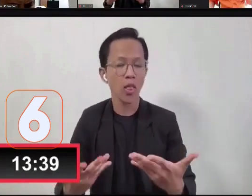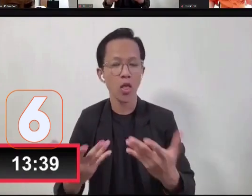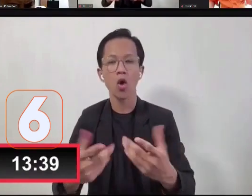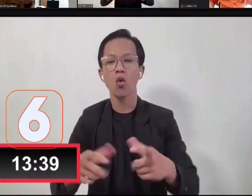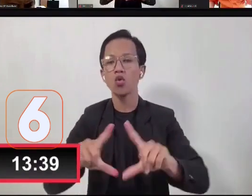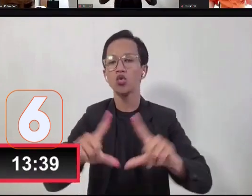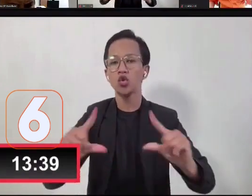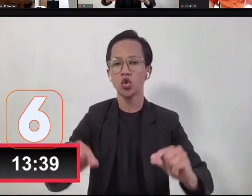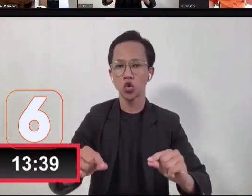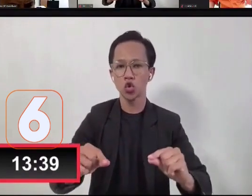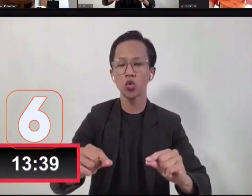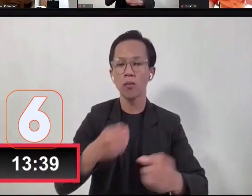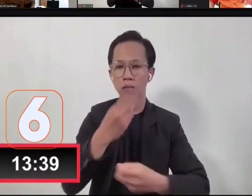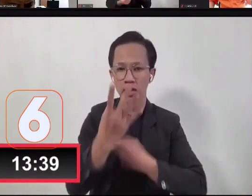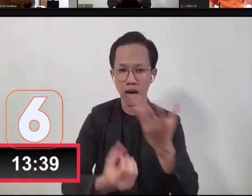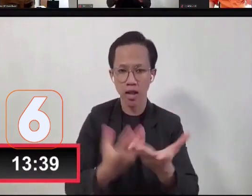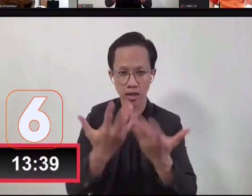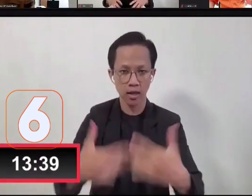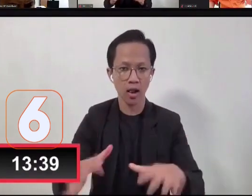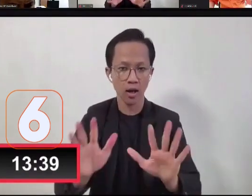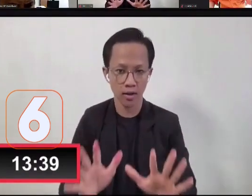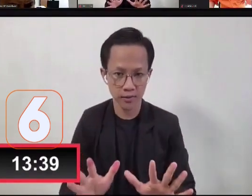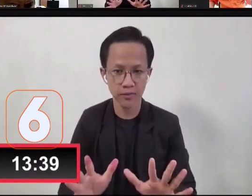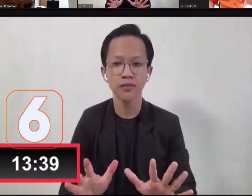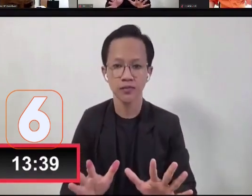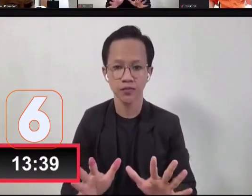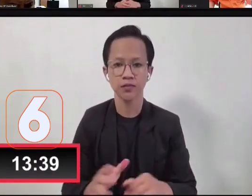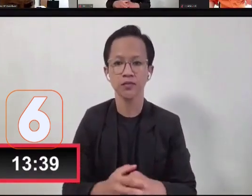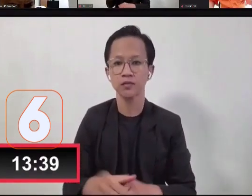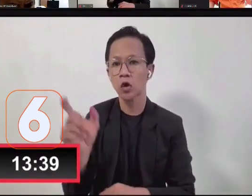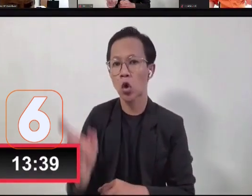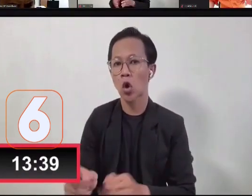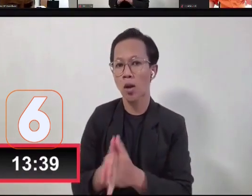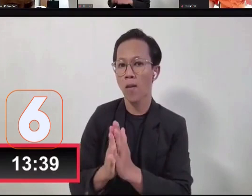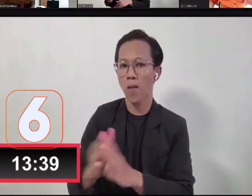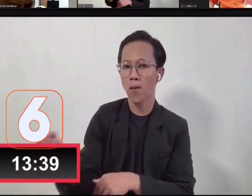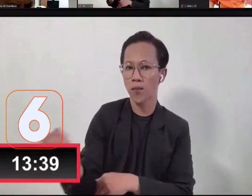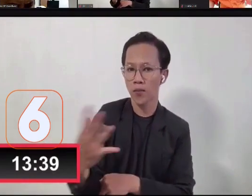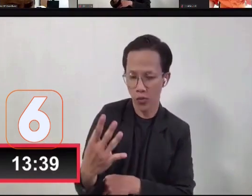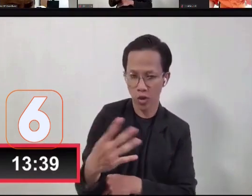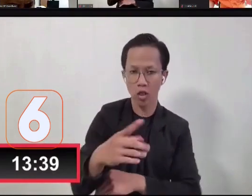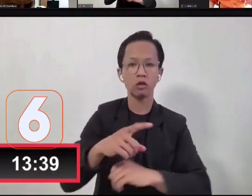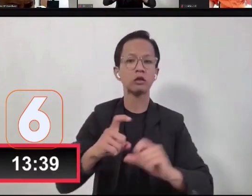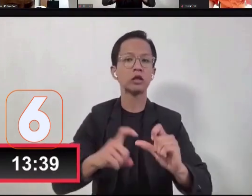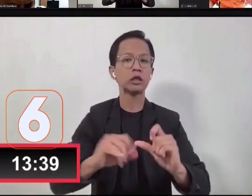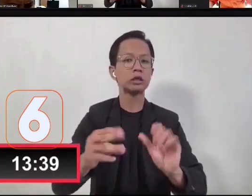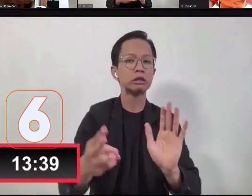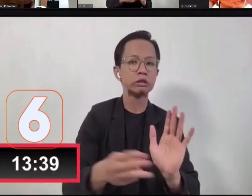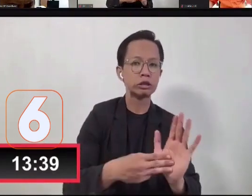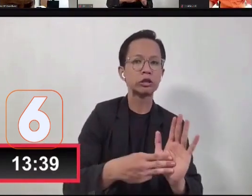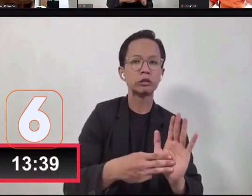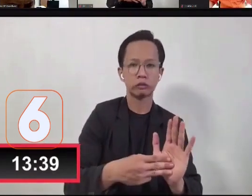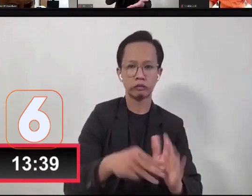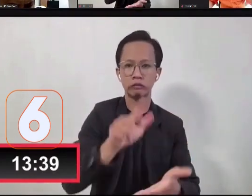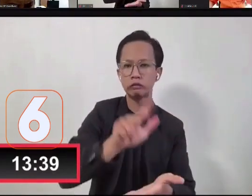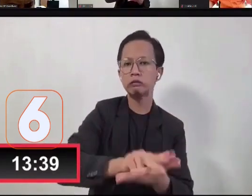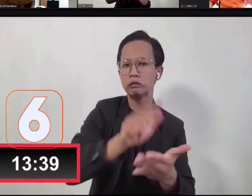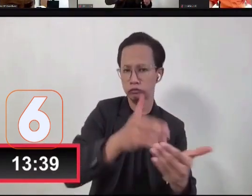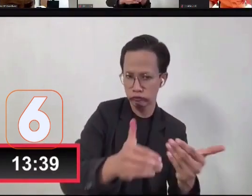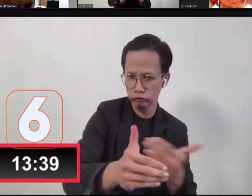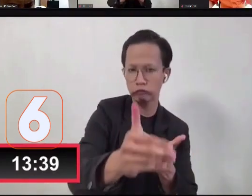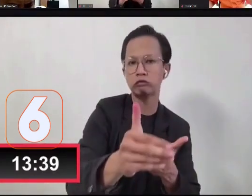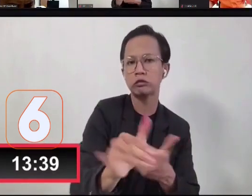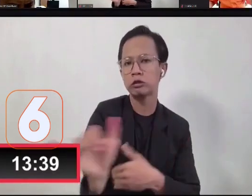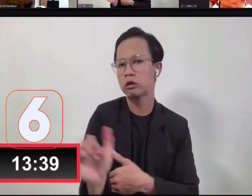bahwa selanjutnya berkenaan dengan dari pemohon yang meminta agar masa berlaku SIM sama dengan KTP atau ktpl menurut